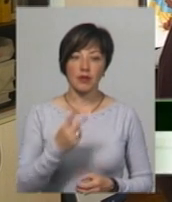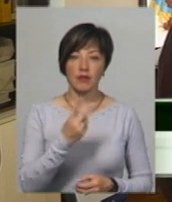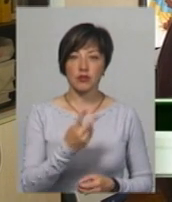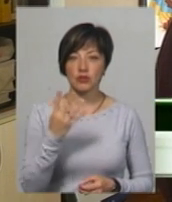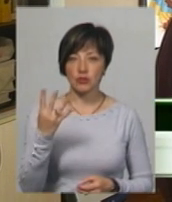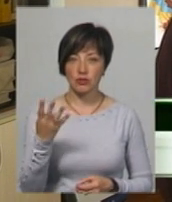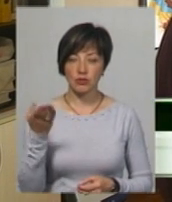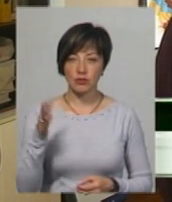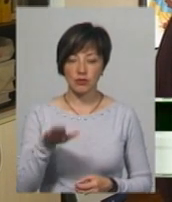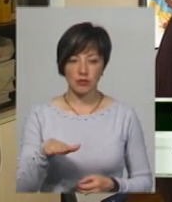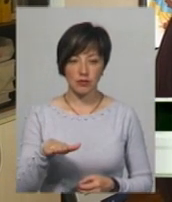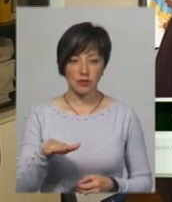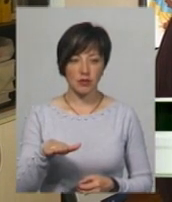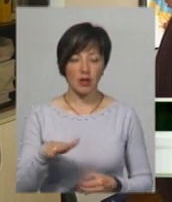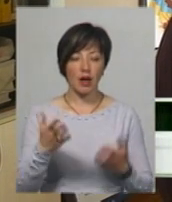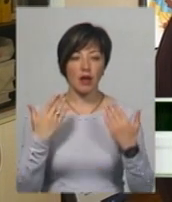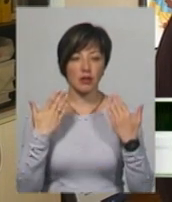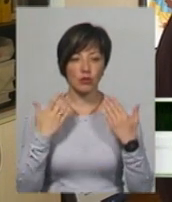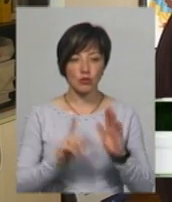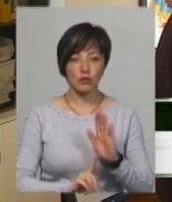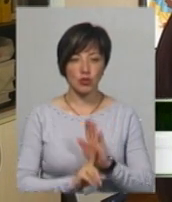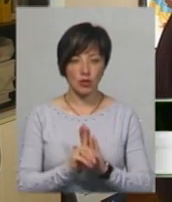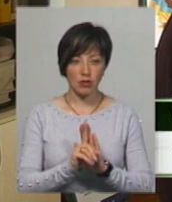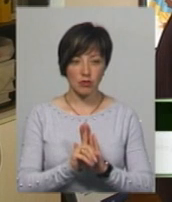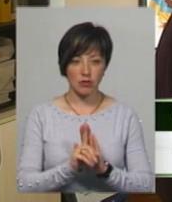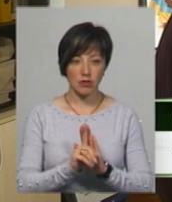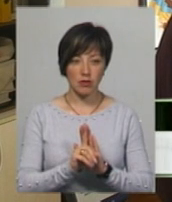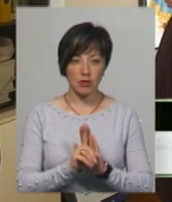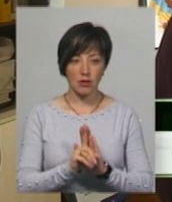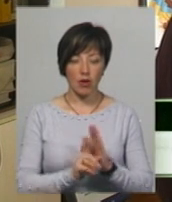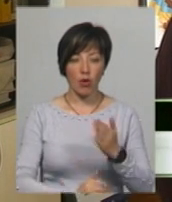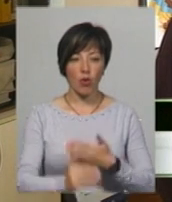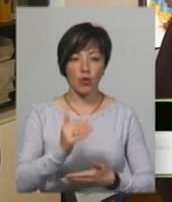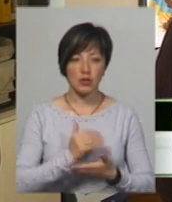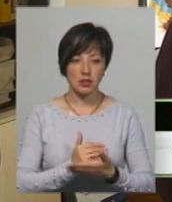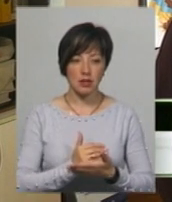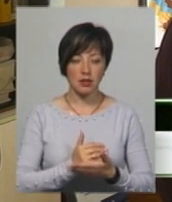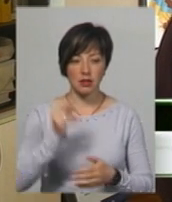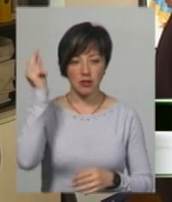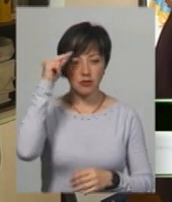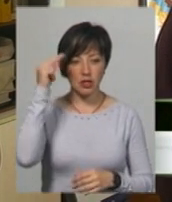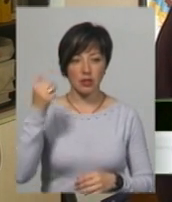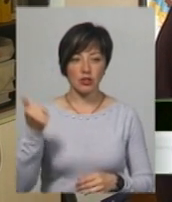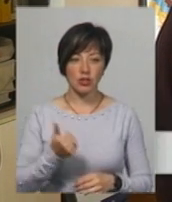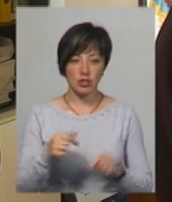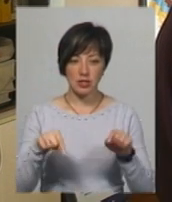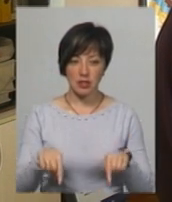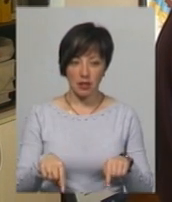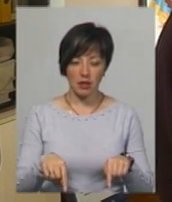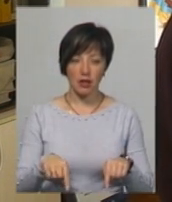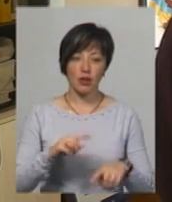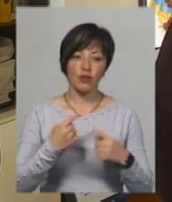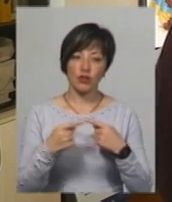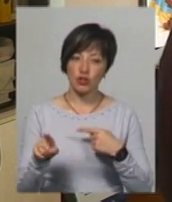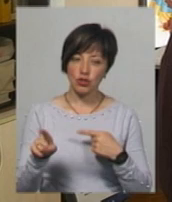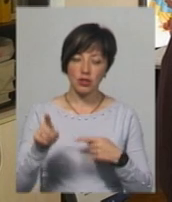одиницях канікули розпочинаються, власне, останній навчальний тиждень, це буде цей. В